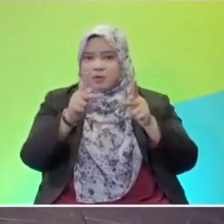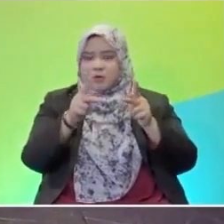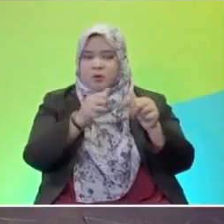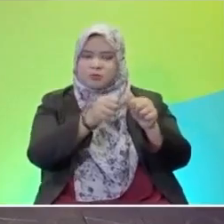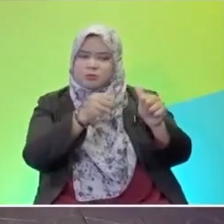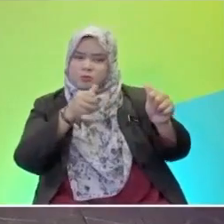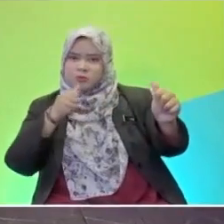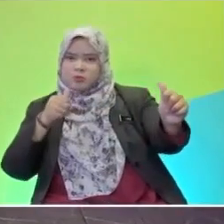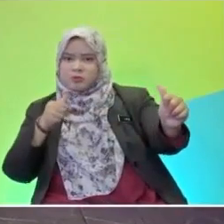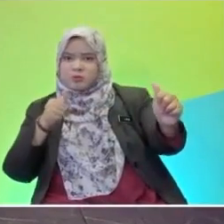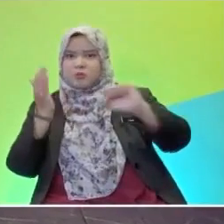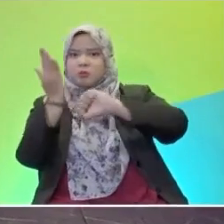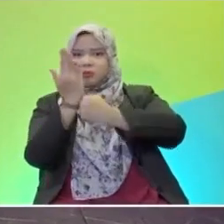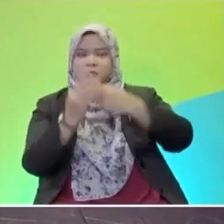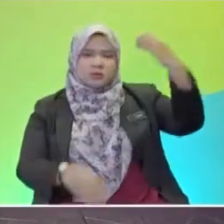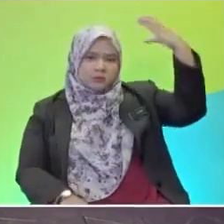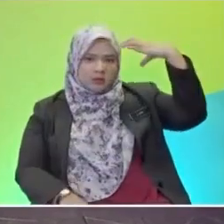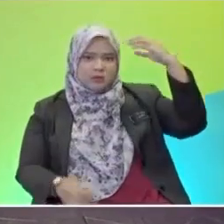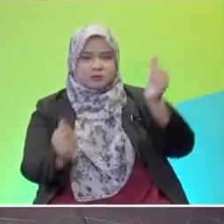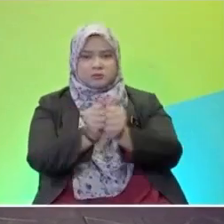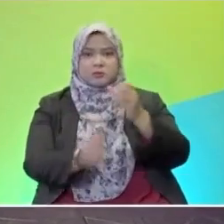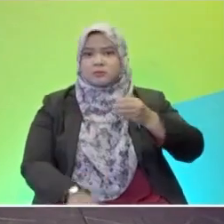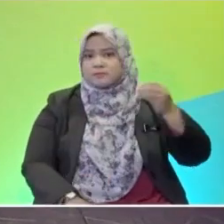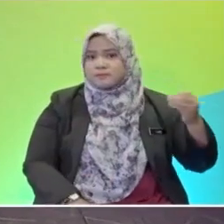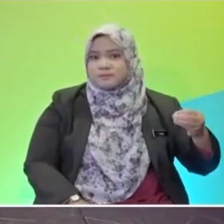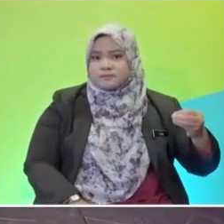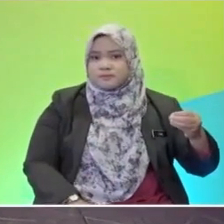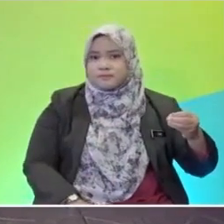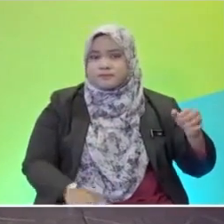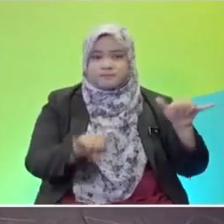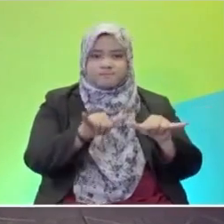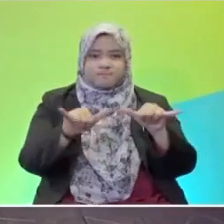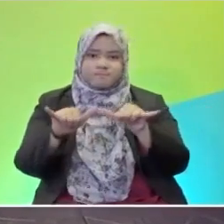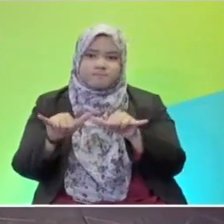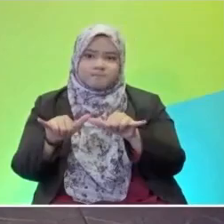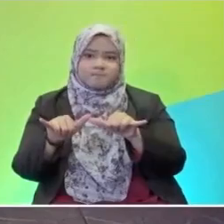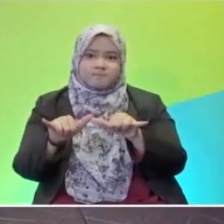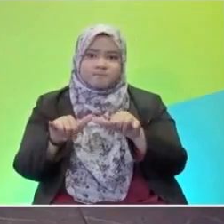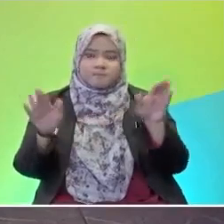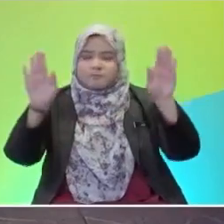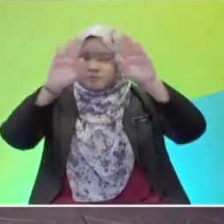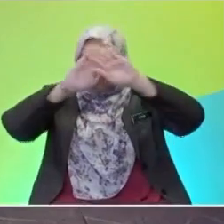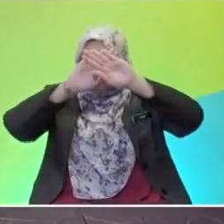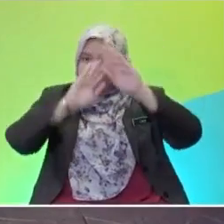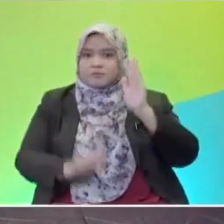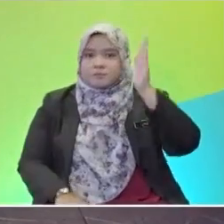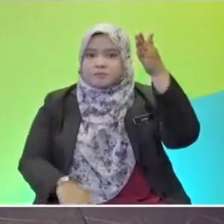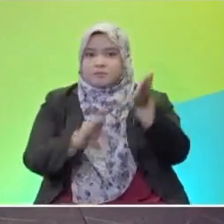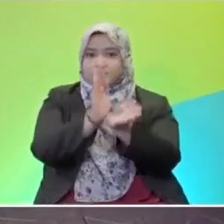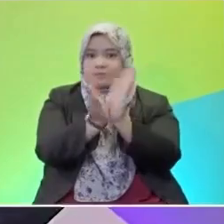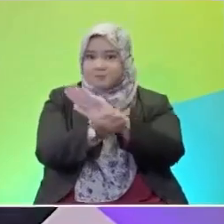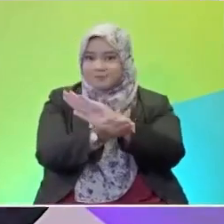jauh semakin jauh objek dengan sumber cahaya